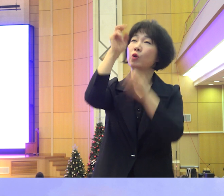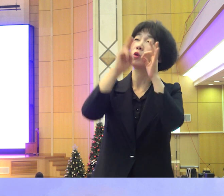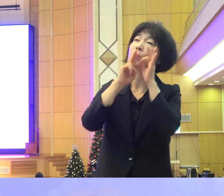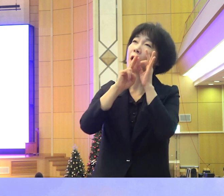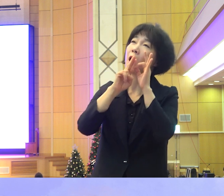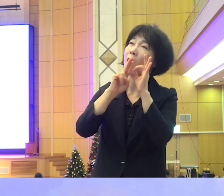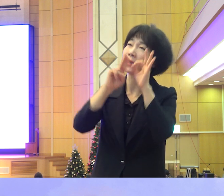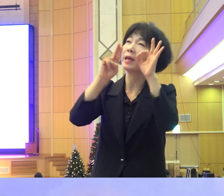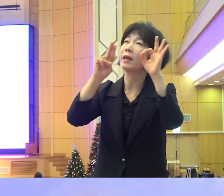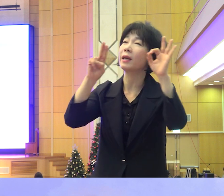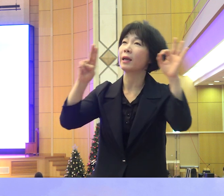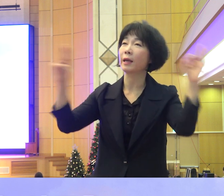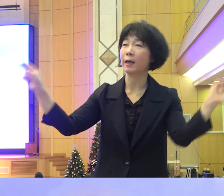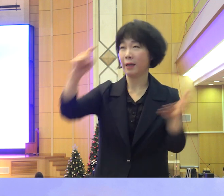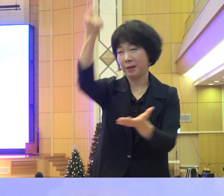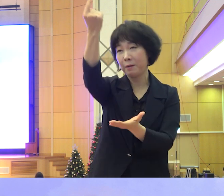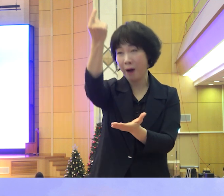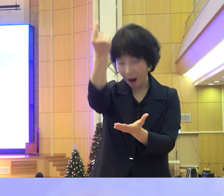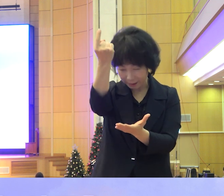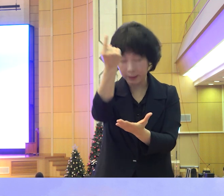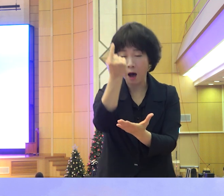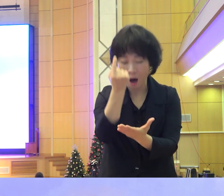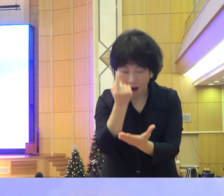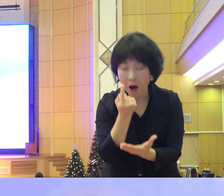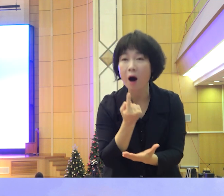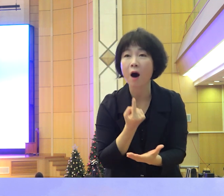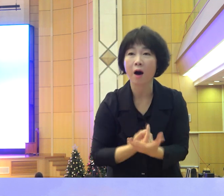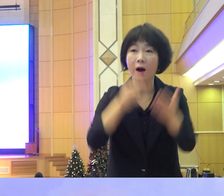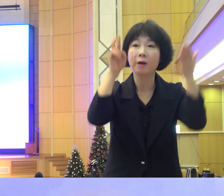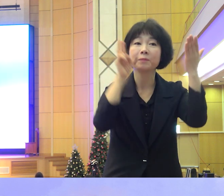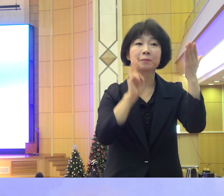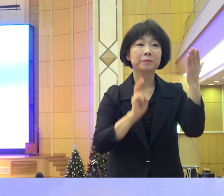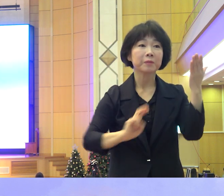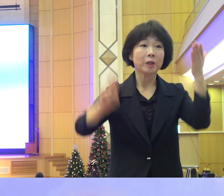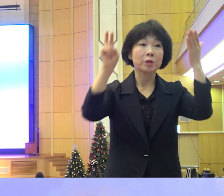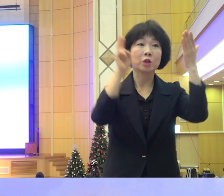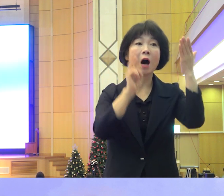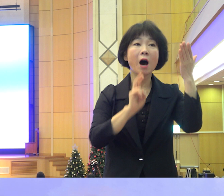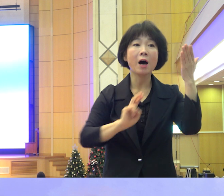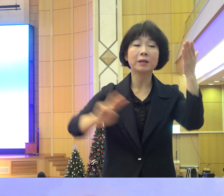보좌로 주여 임하사